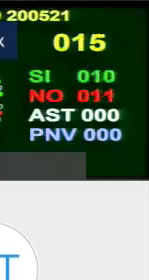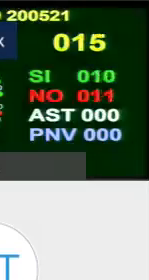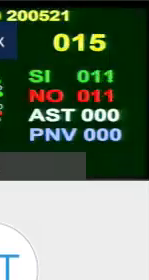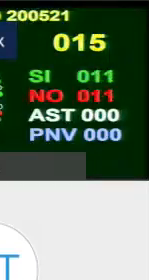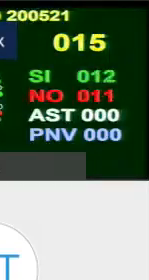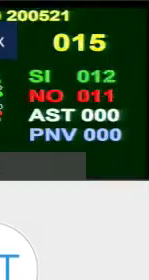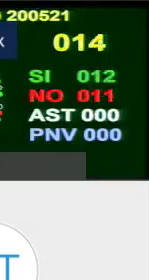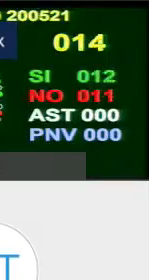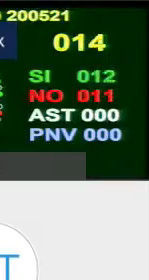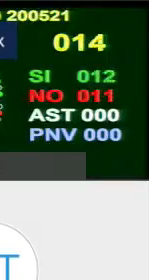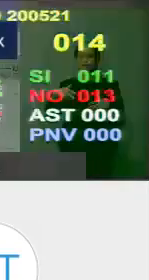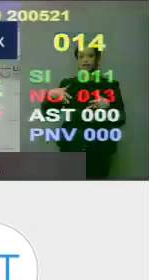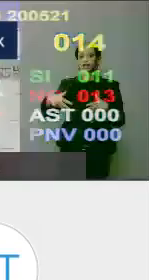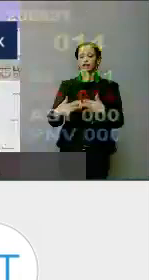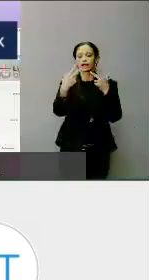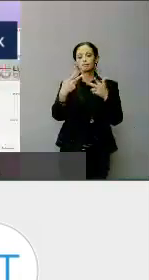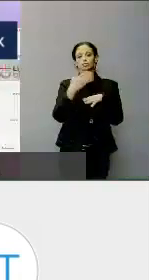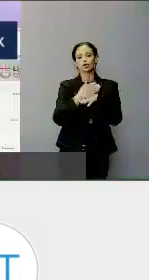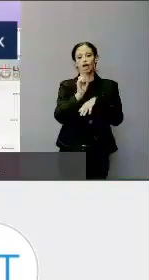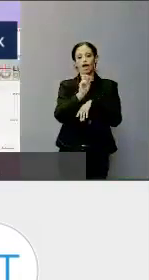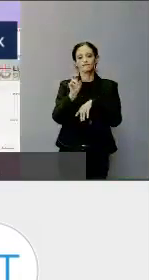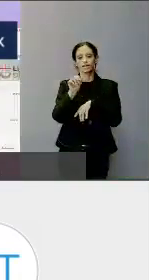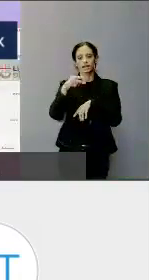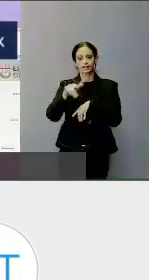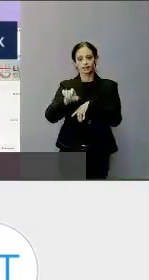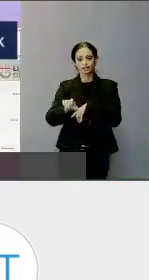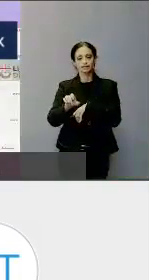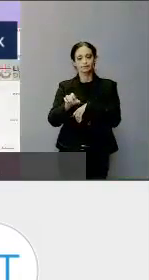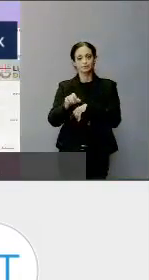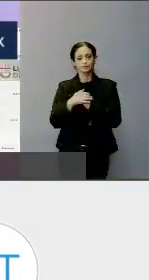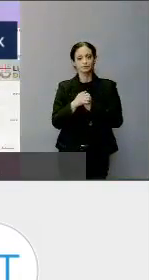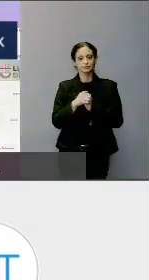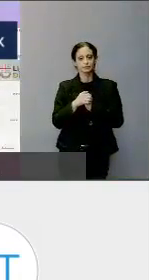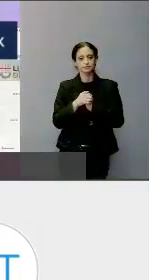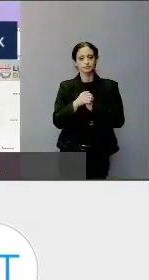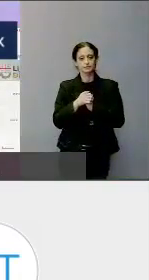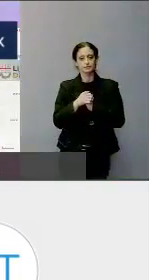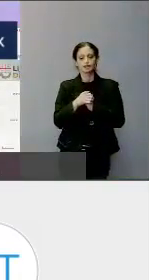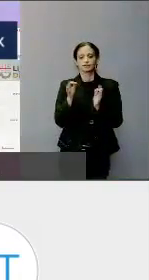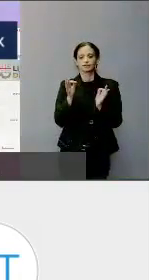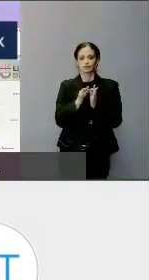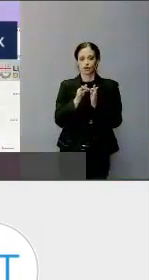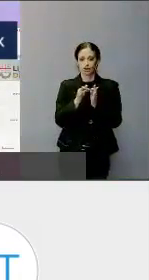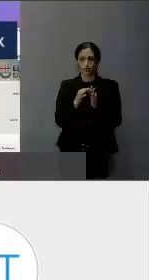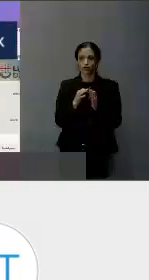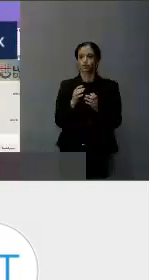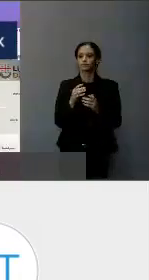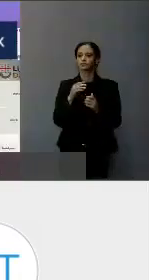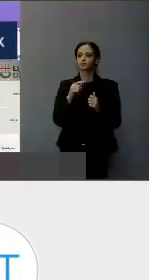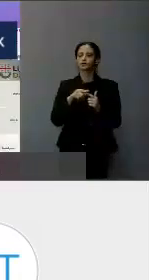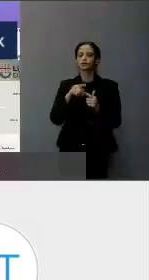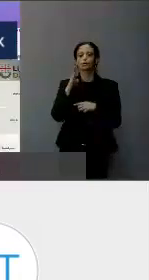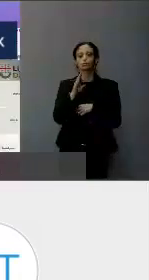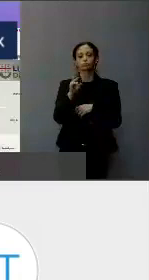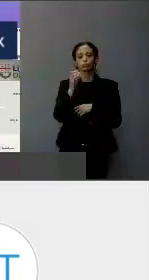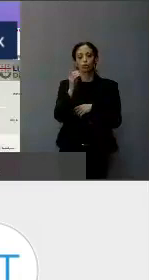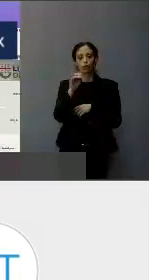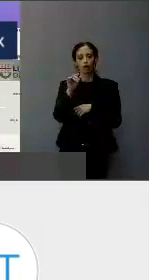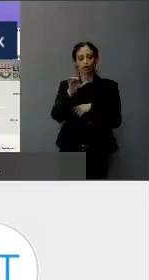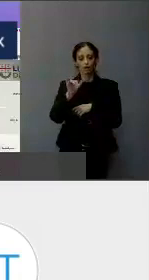da remoto 234 consigliera vedenti onorevole consigliera bruccoleri